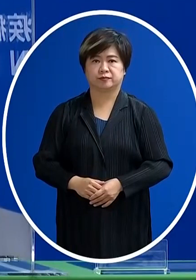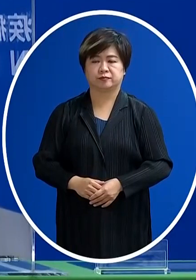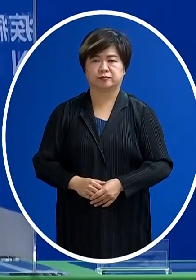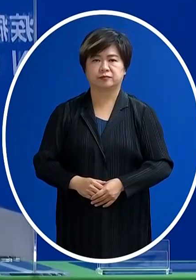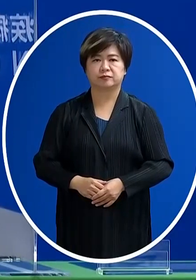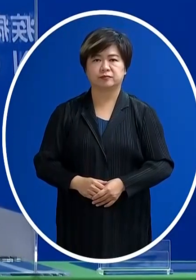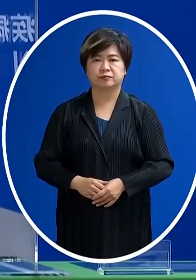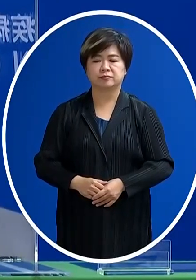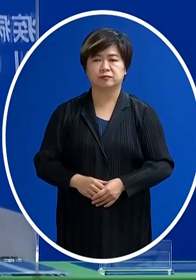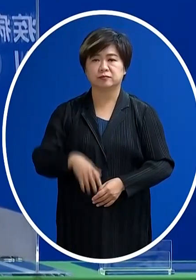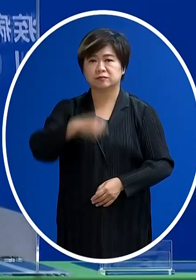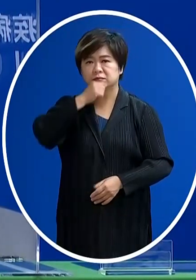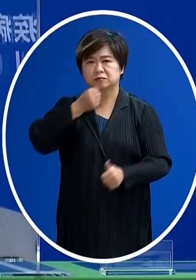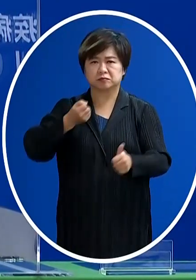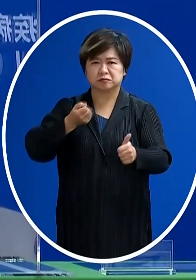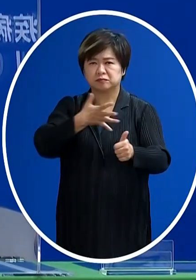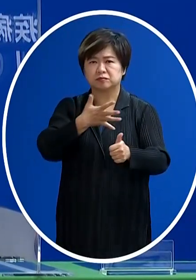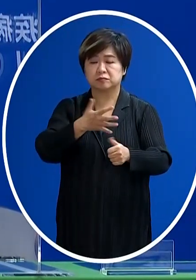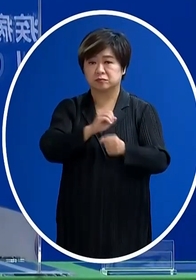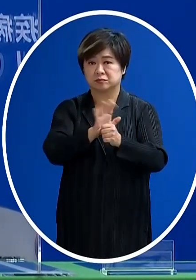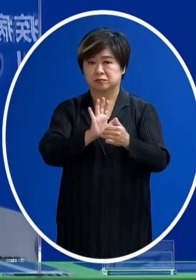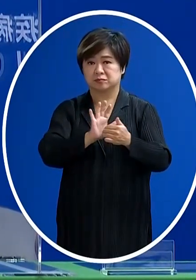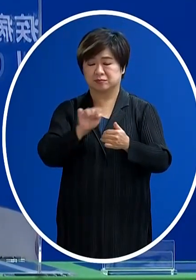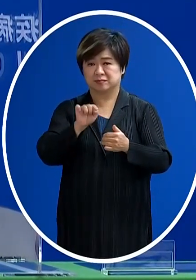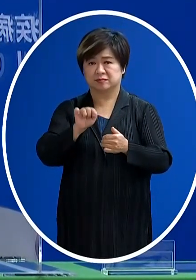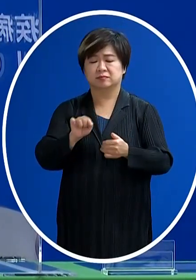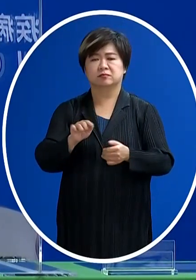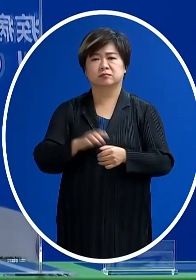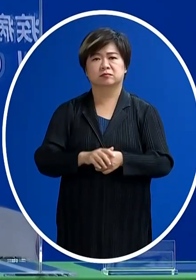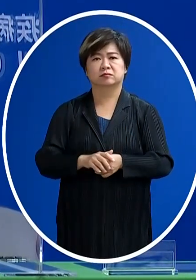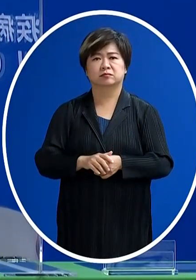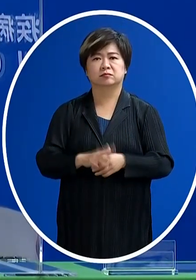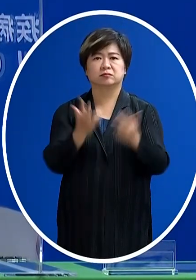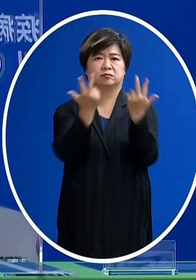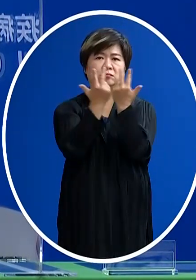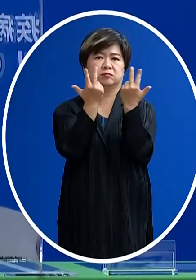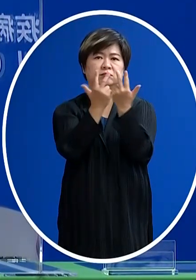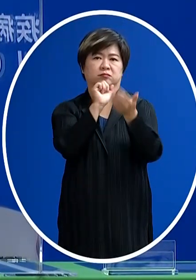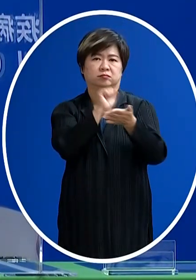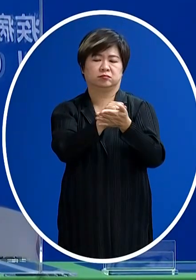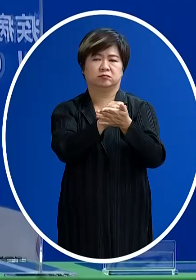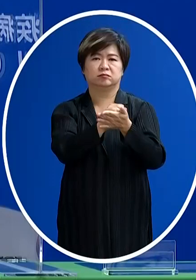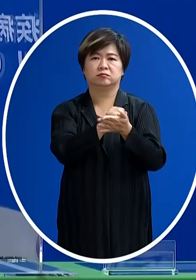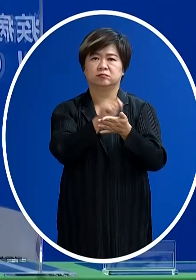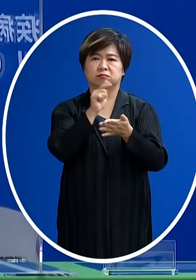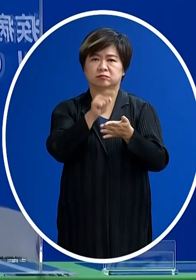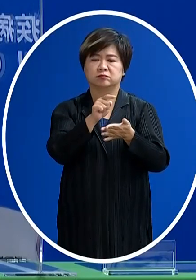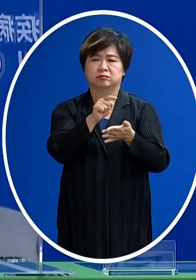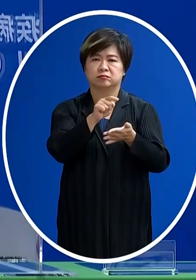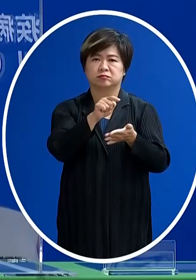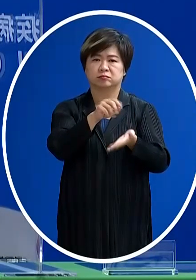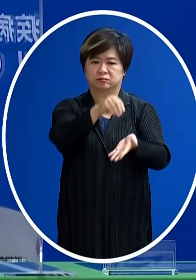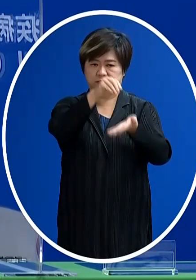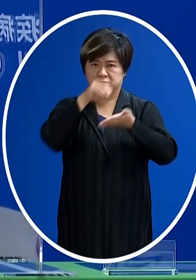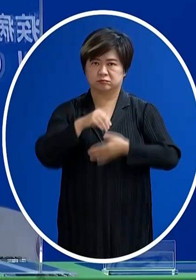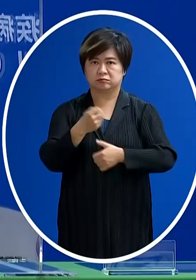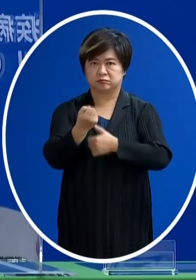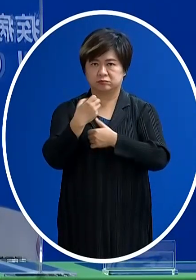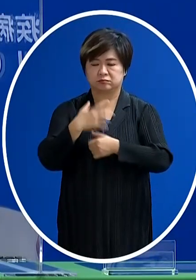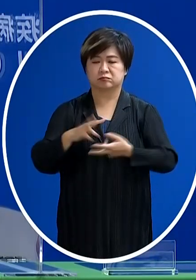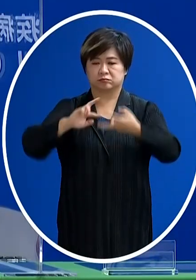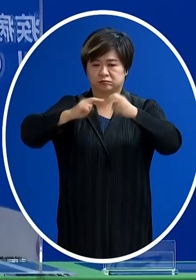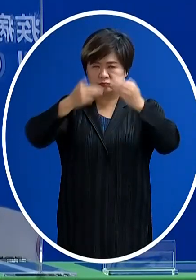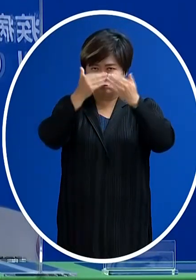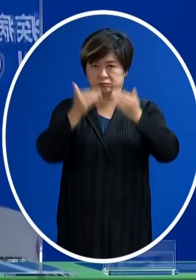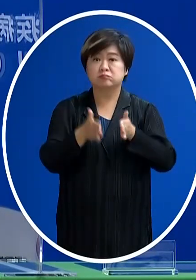好，今天这个本土个案确实那个。因为它是新北的个案，而新北这边已经有向我们提出要做基因定